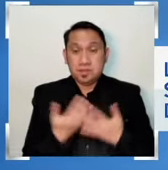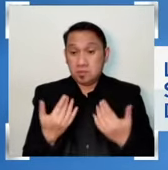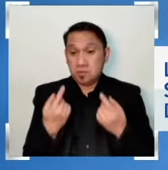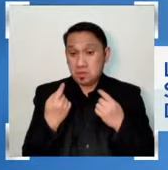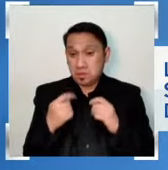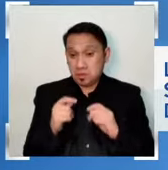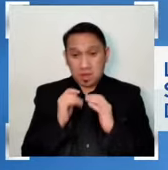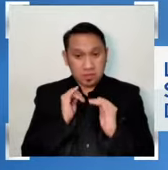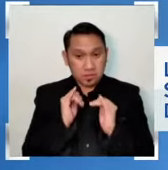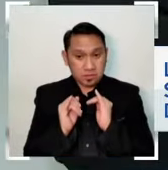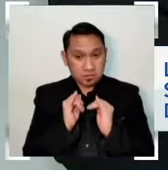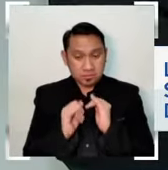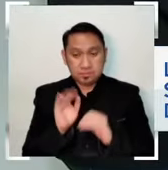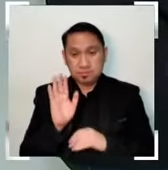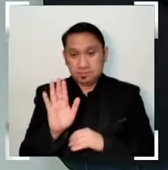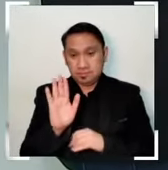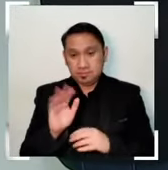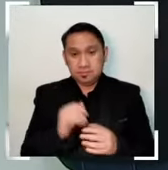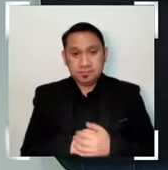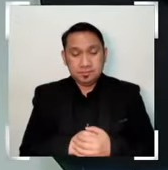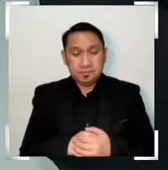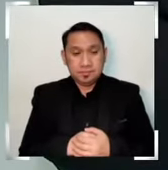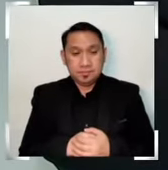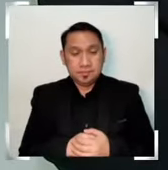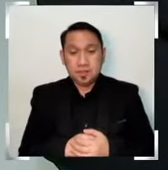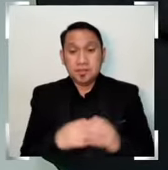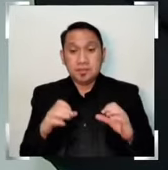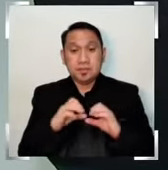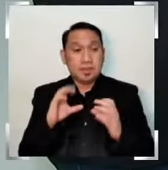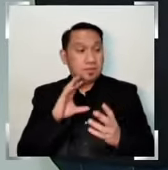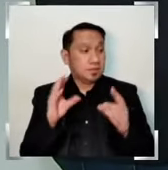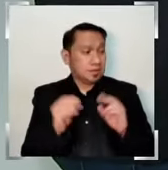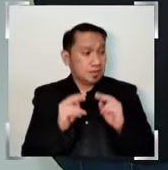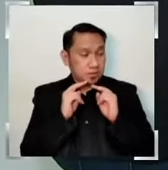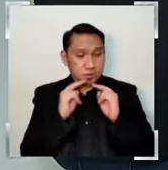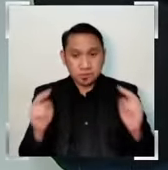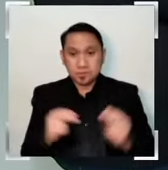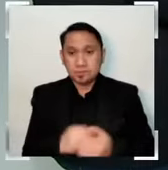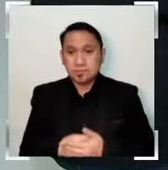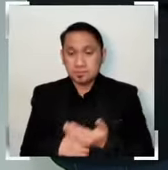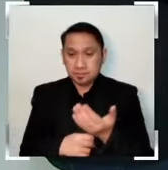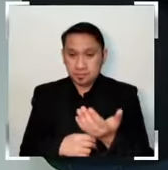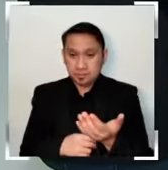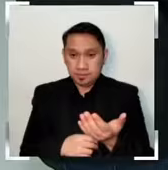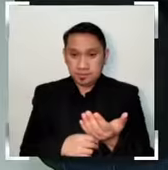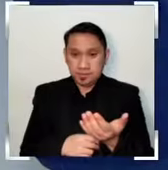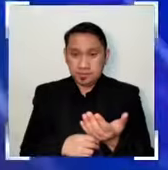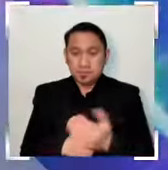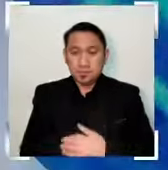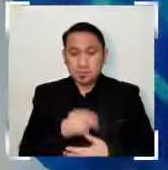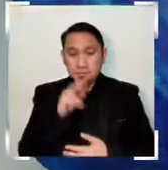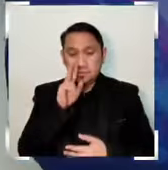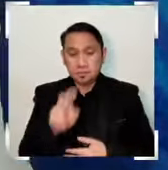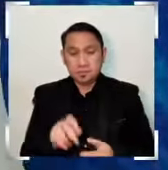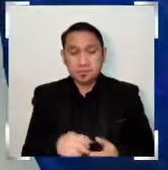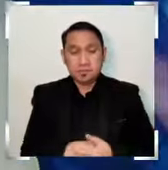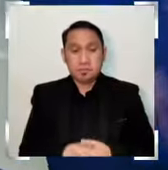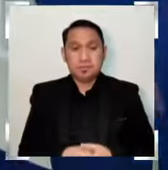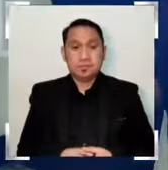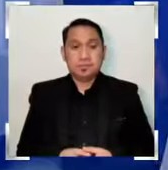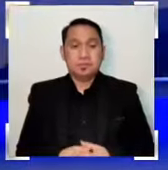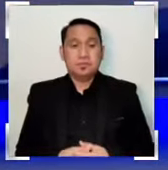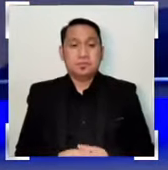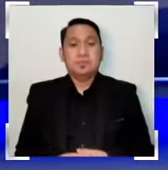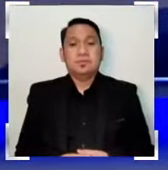makuha ang kanyang panig. Para sa GMA Integrated News, JP Soriano ang inyong saksi.